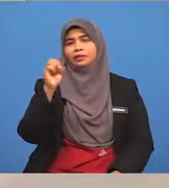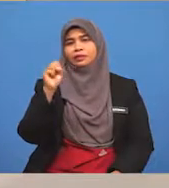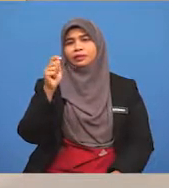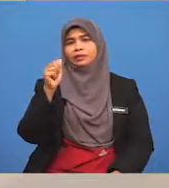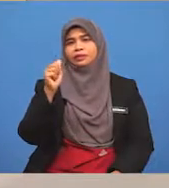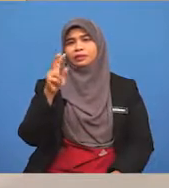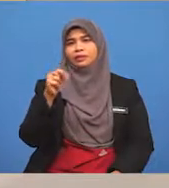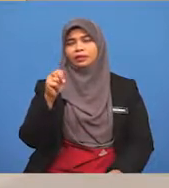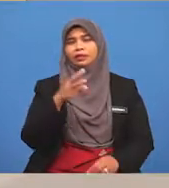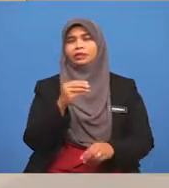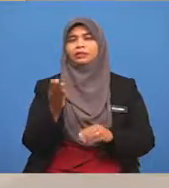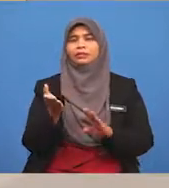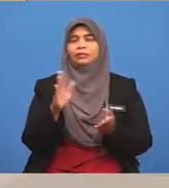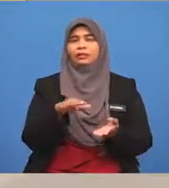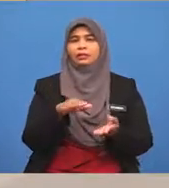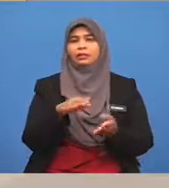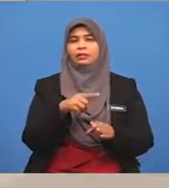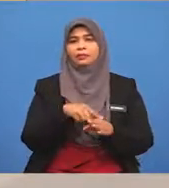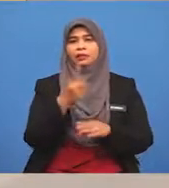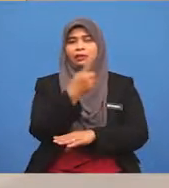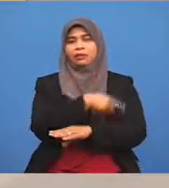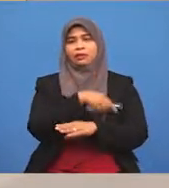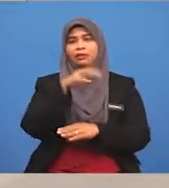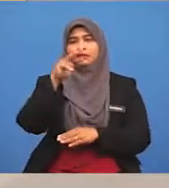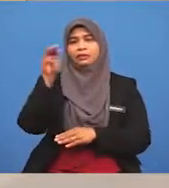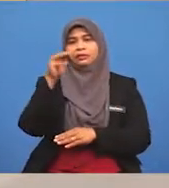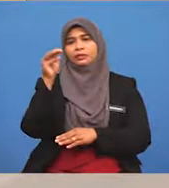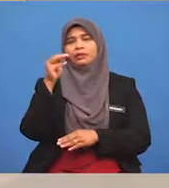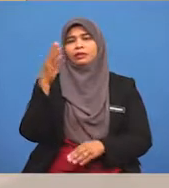Basrah pada hari Jumaat 15 Syawal